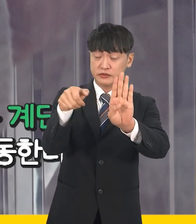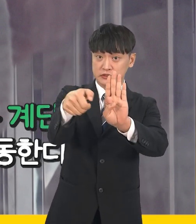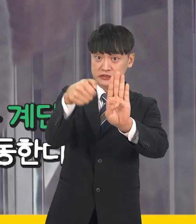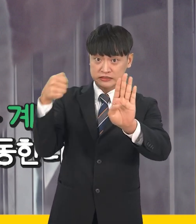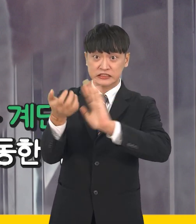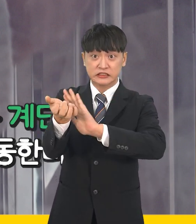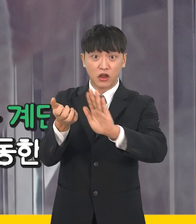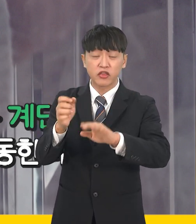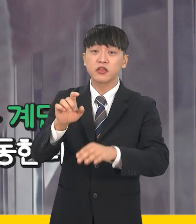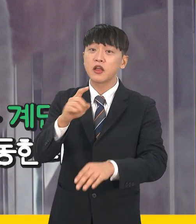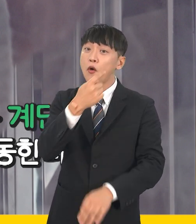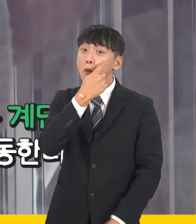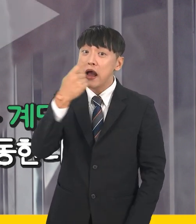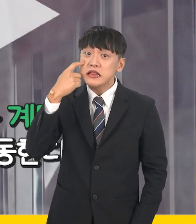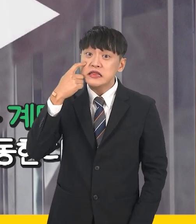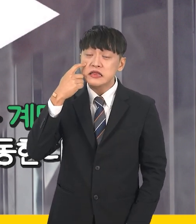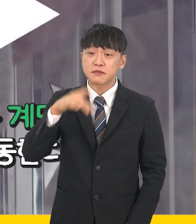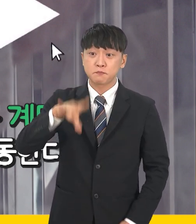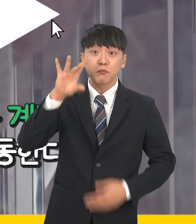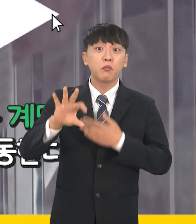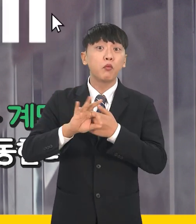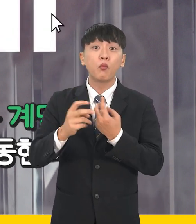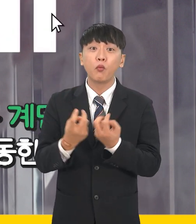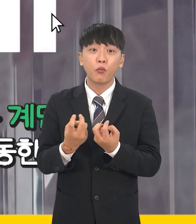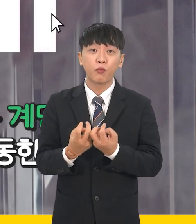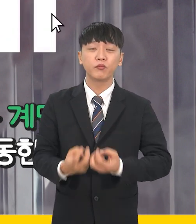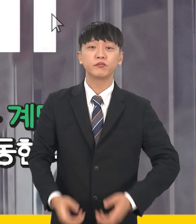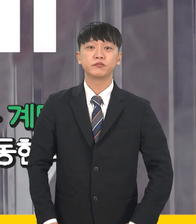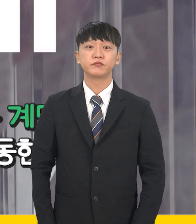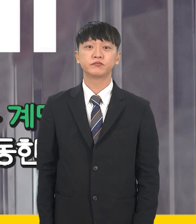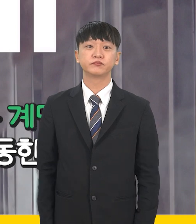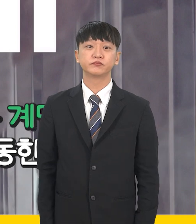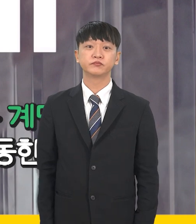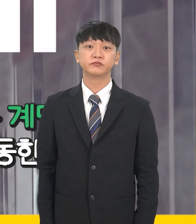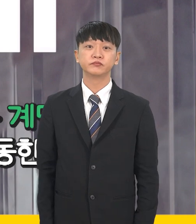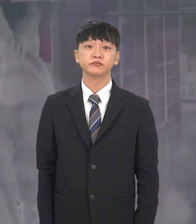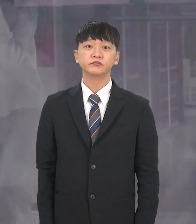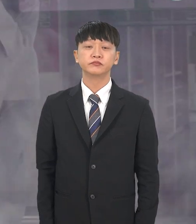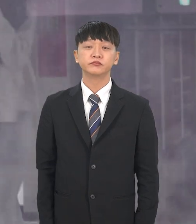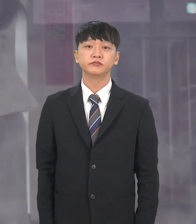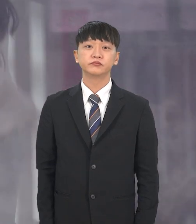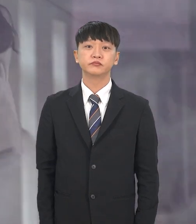손잡이를 확인하고 문을 열면 어떻게 될까요?